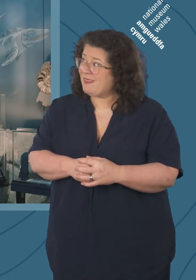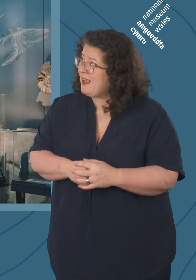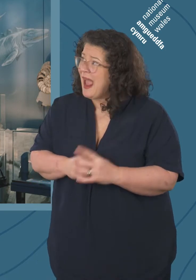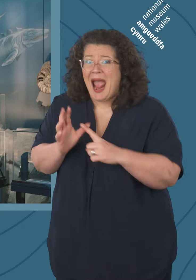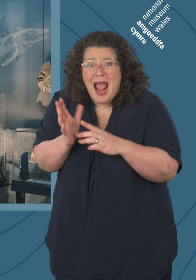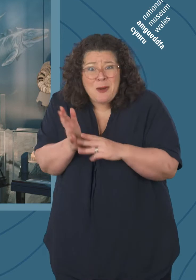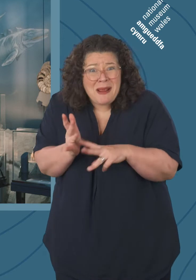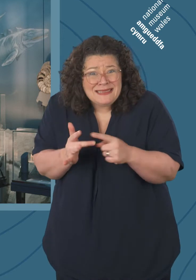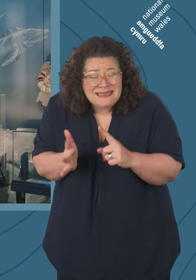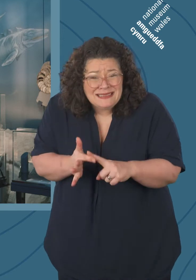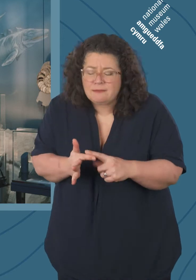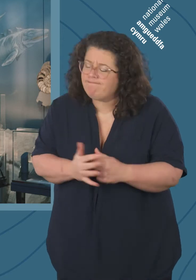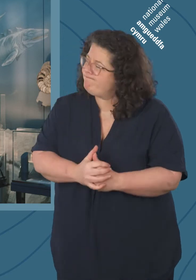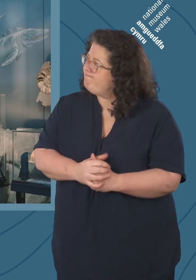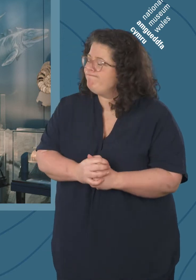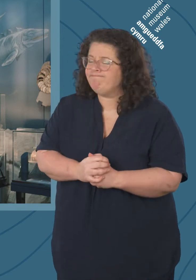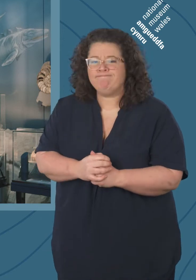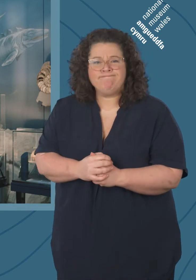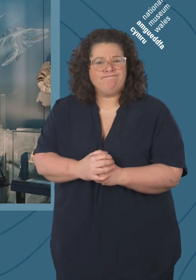Ammonite? Na.